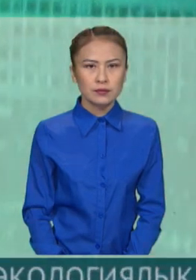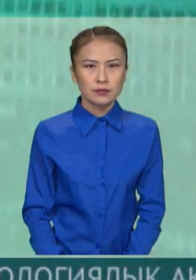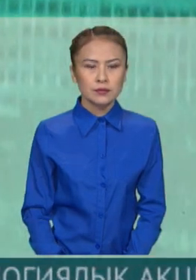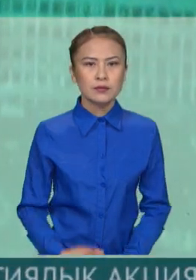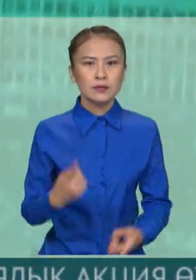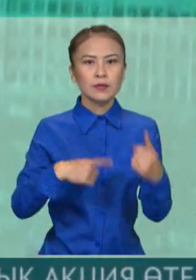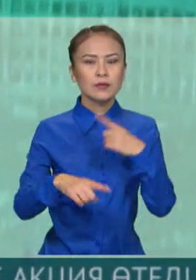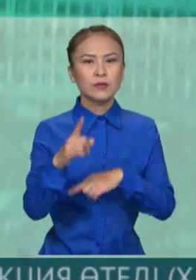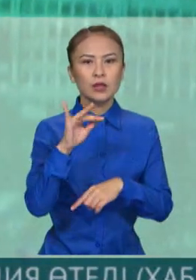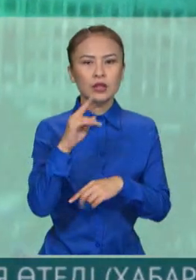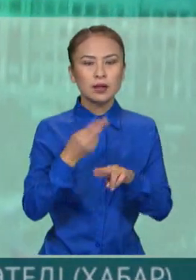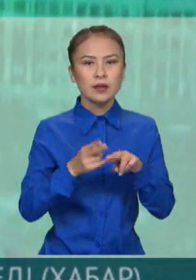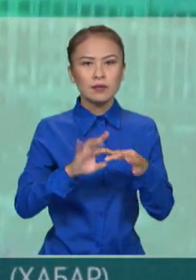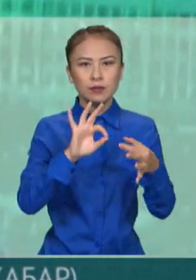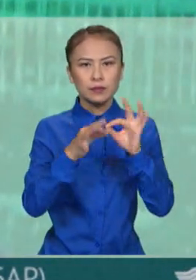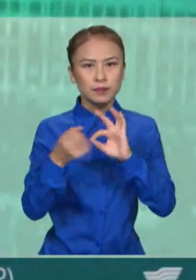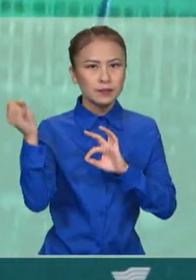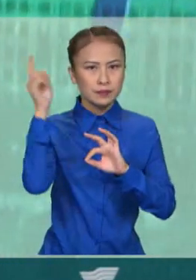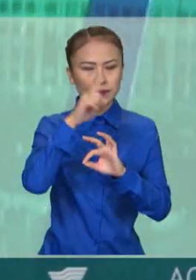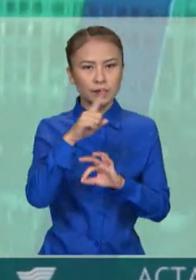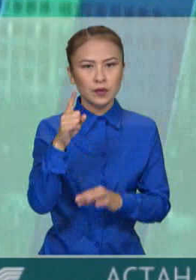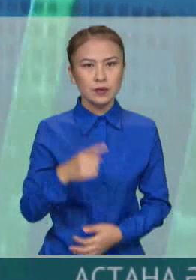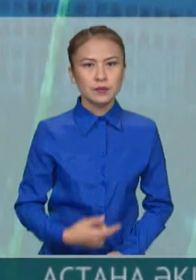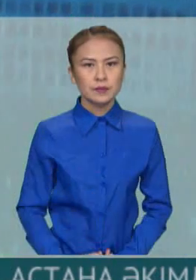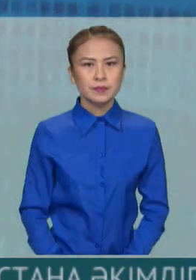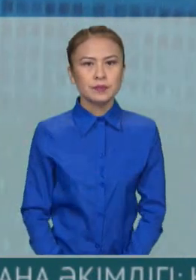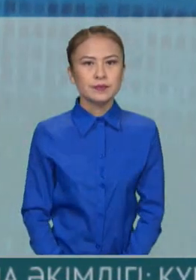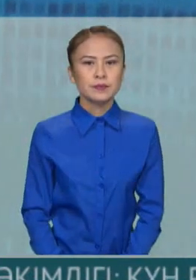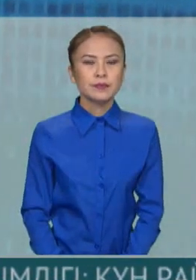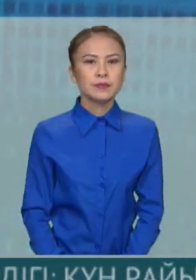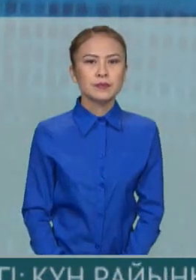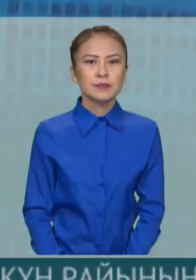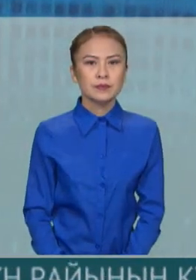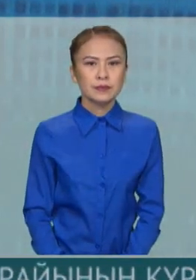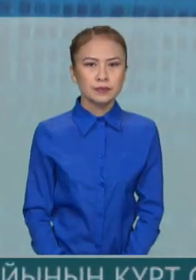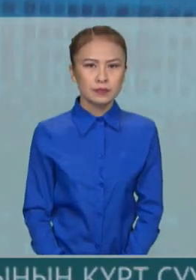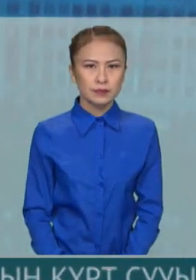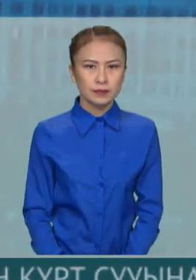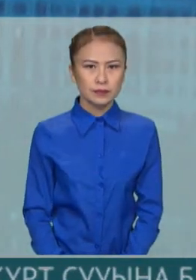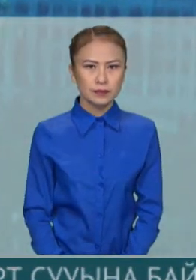Дәл қазір әріптесім Индира Жылқайдарова бізбен тікелей байланысқа шығады.